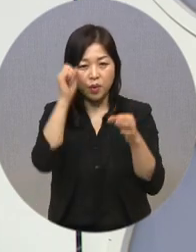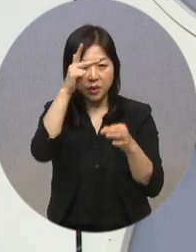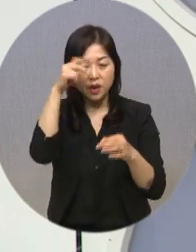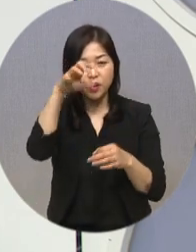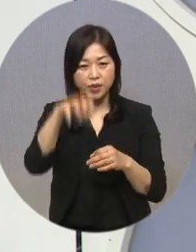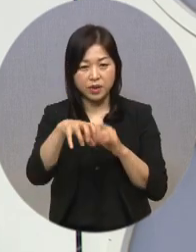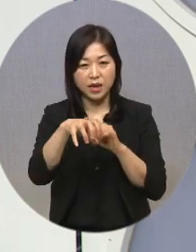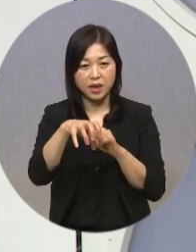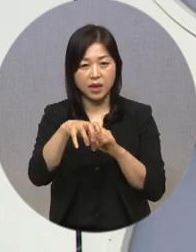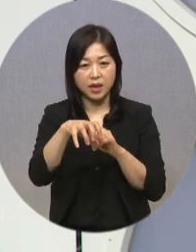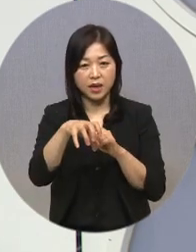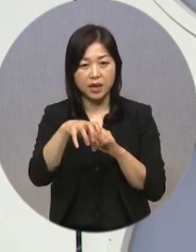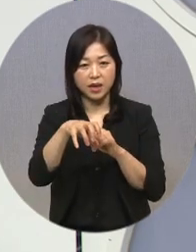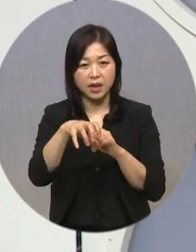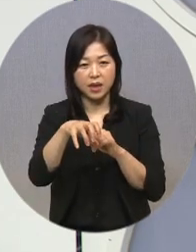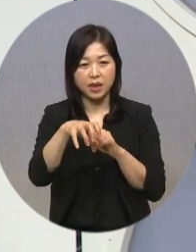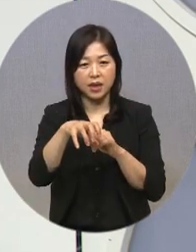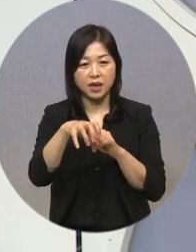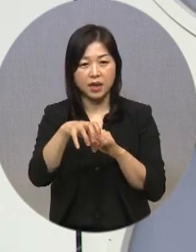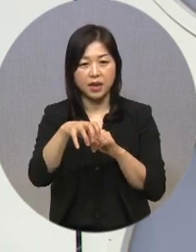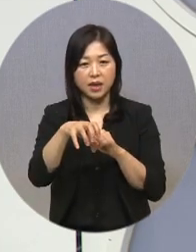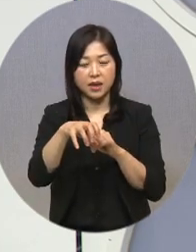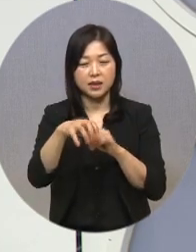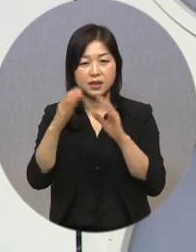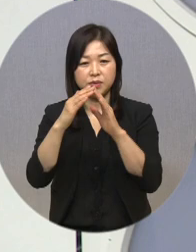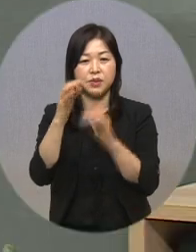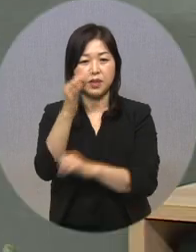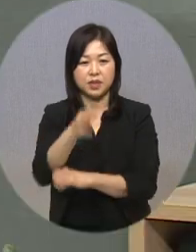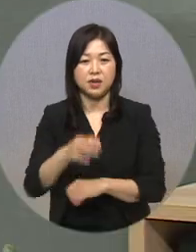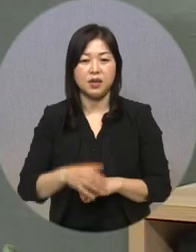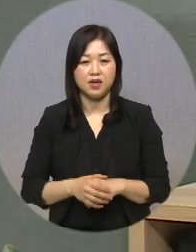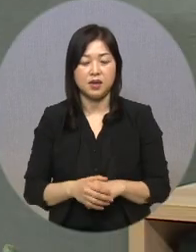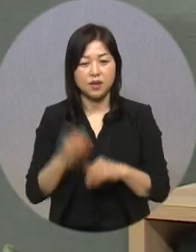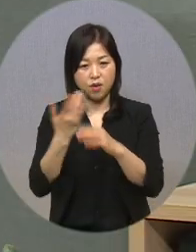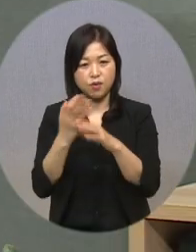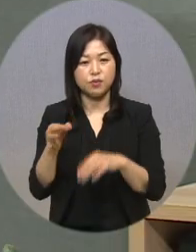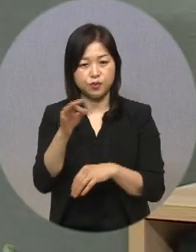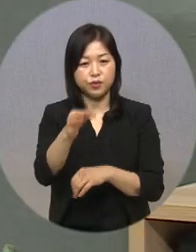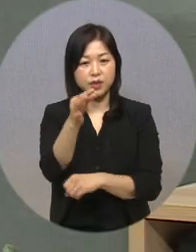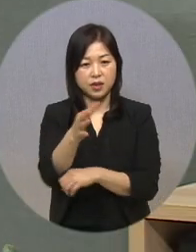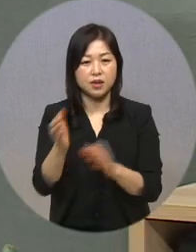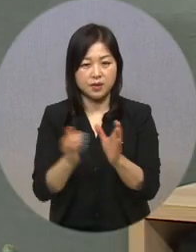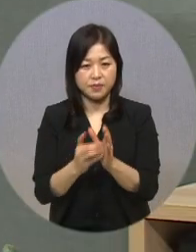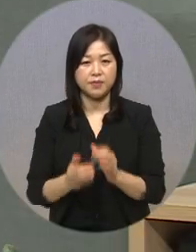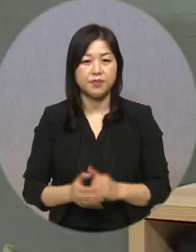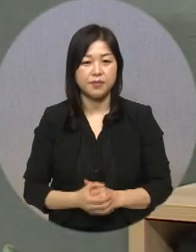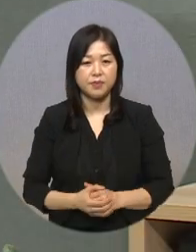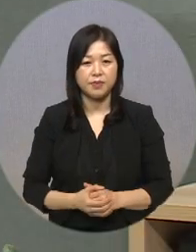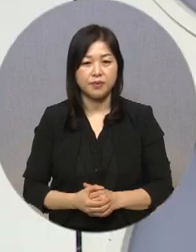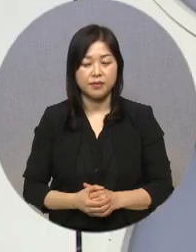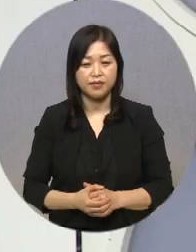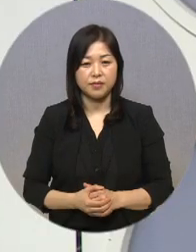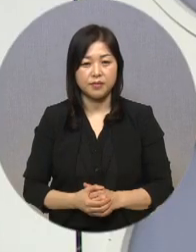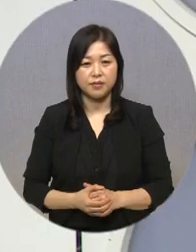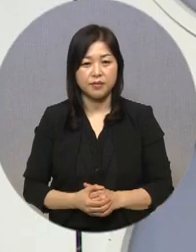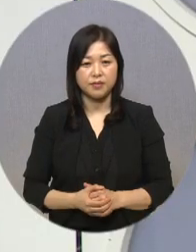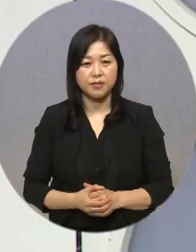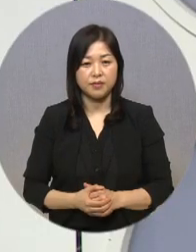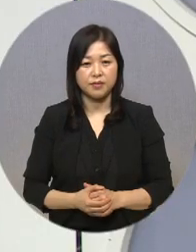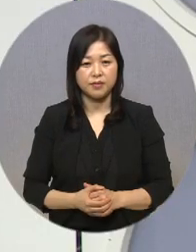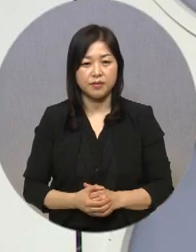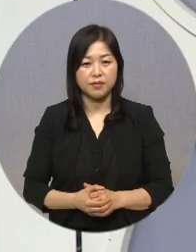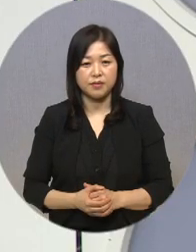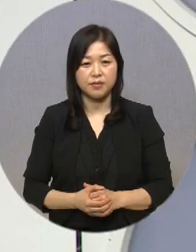있는 여의도가 뭔지 몰랐죠. 여의도 호텔에 있는 그걸 샀습니다. 현금을 네. 주고 샀어요. 네. 지금